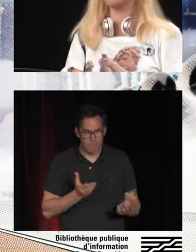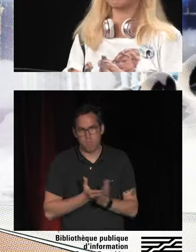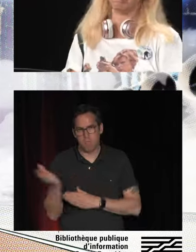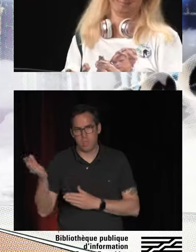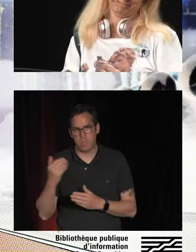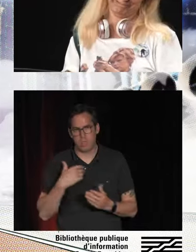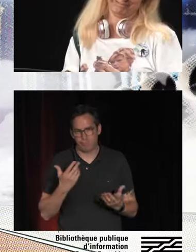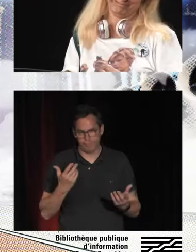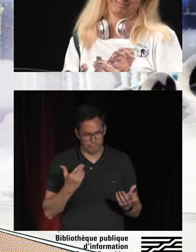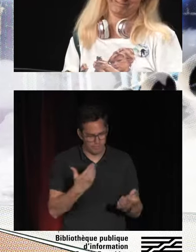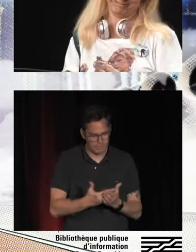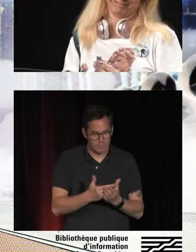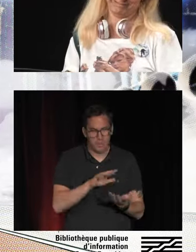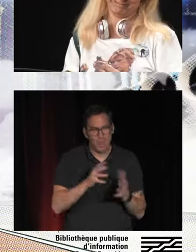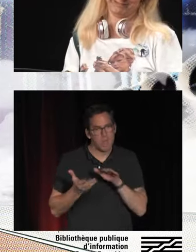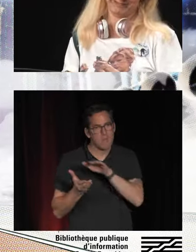en émulation.